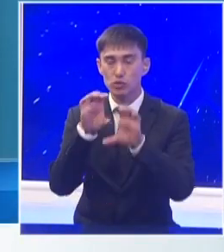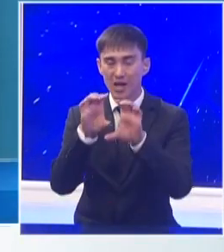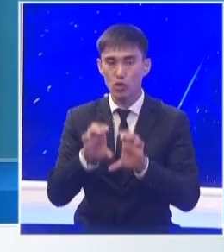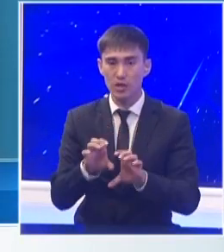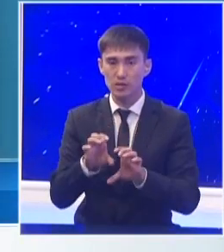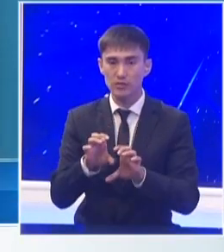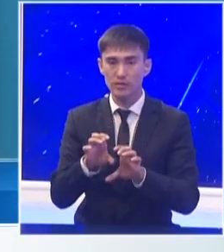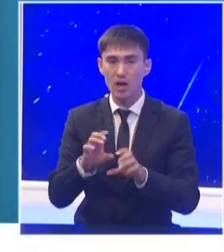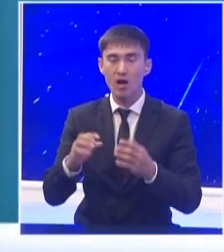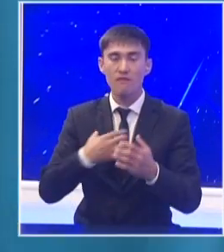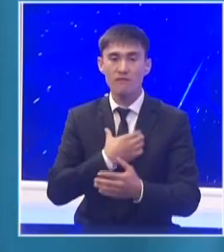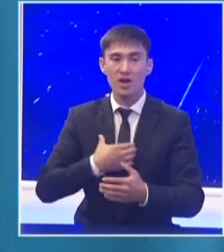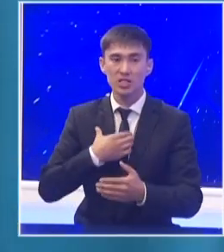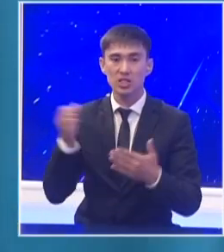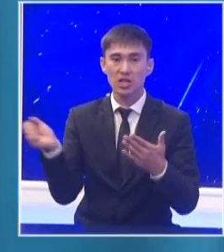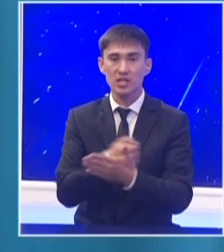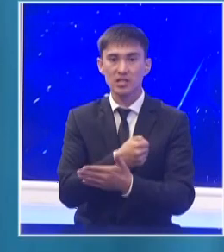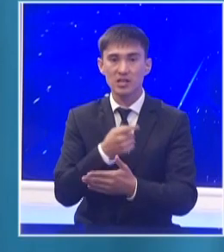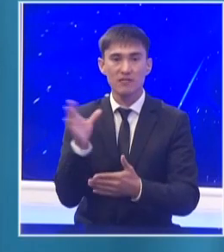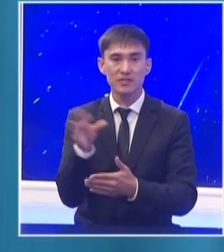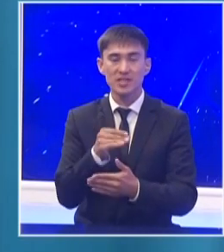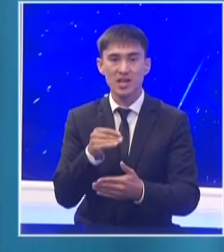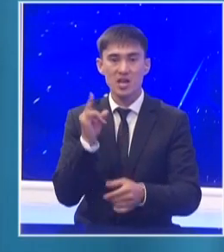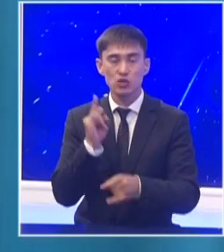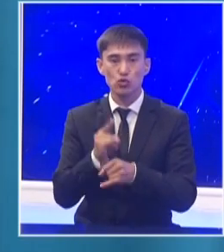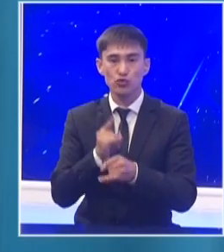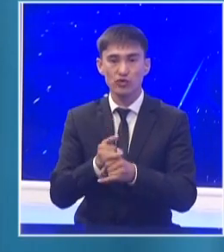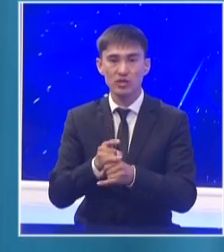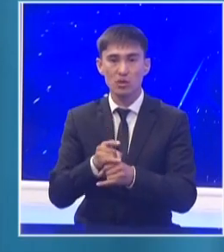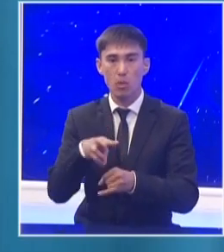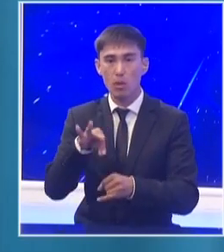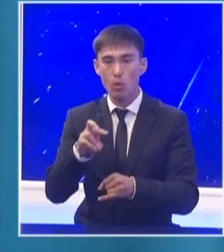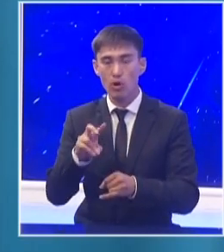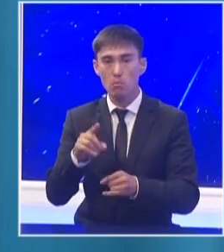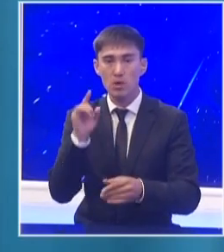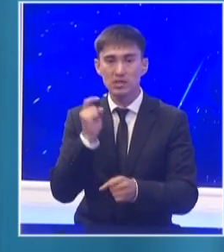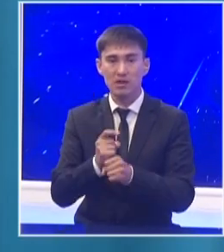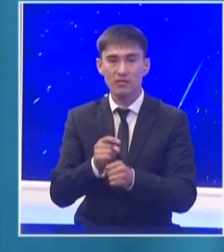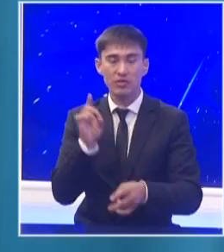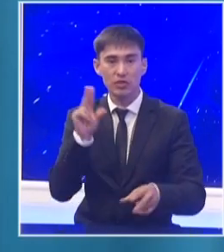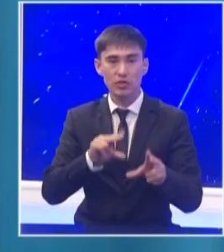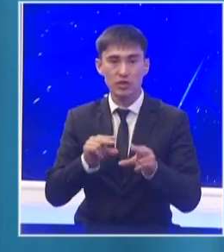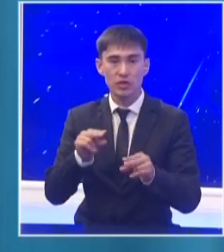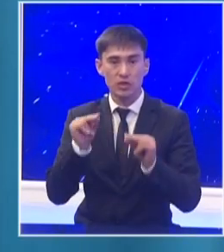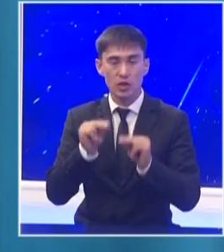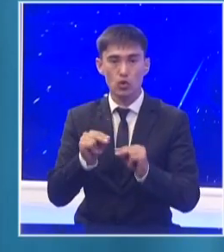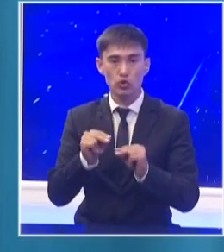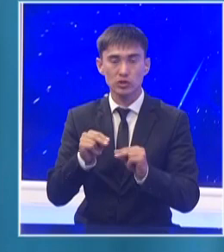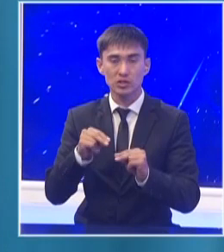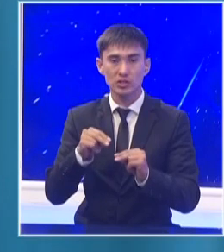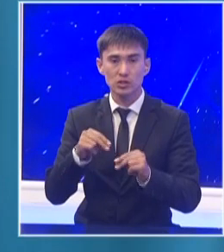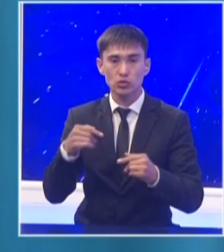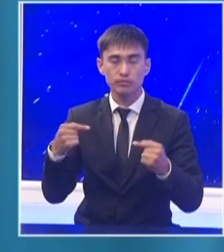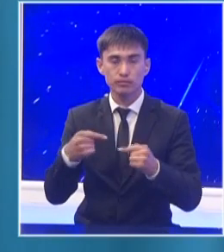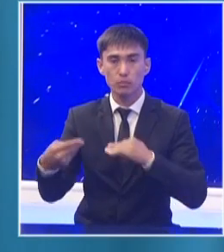законодательства. Важно искоренить все искусственные монополии, поставить надежный заслон коррупции. Нам следует